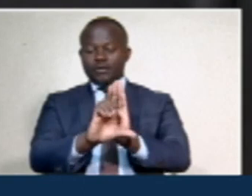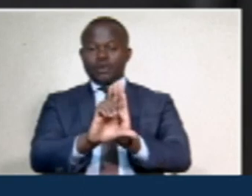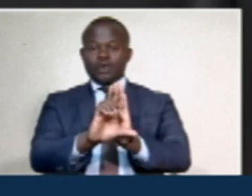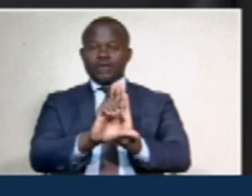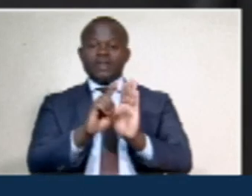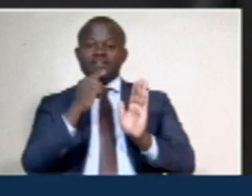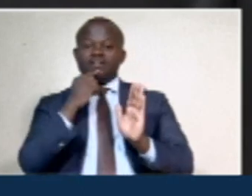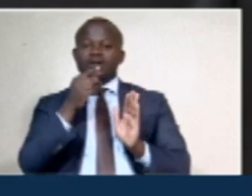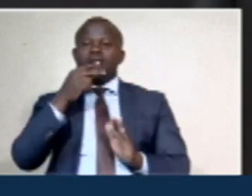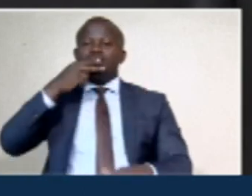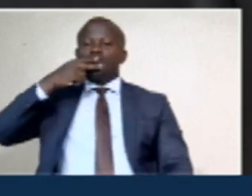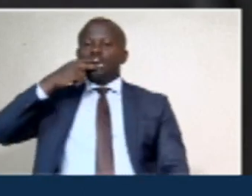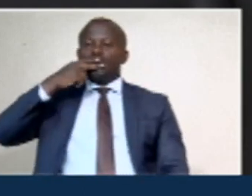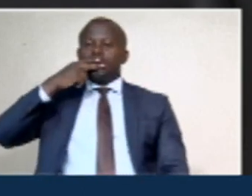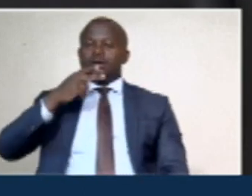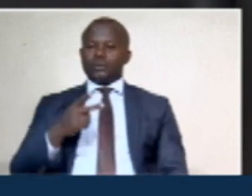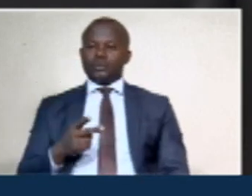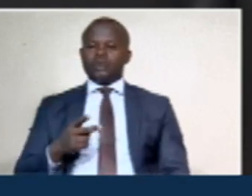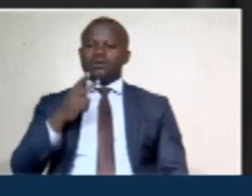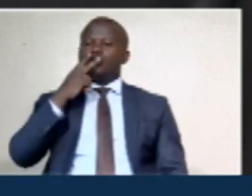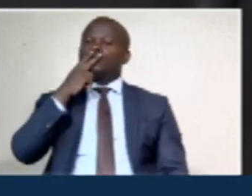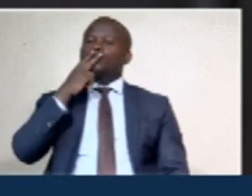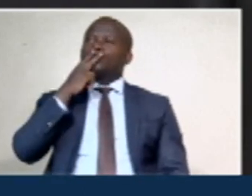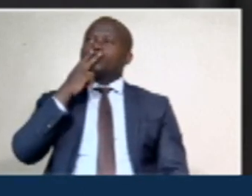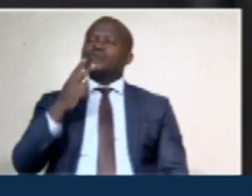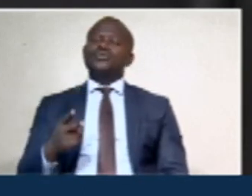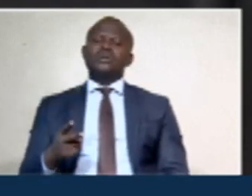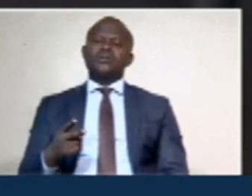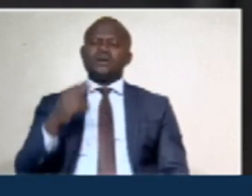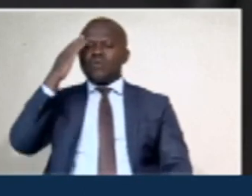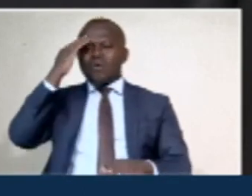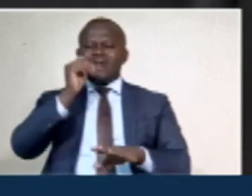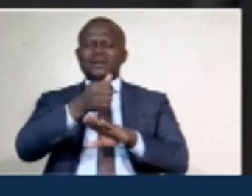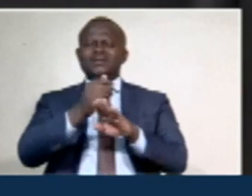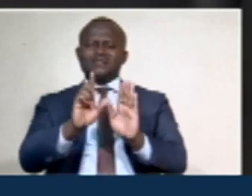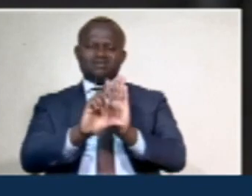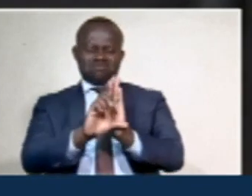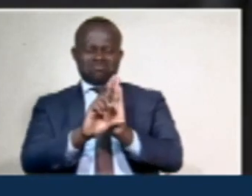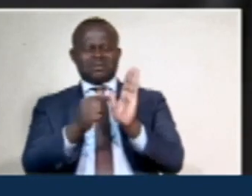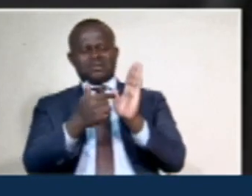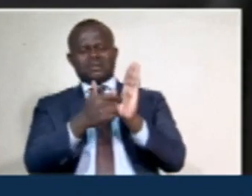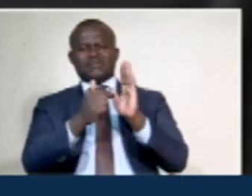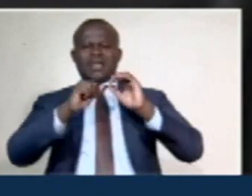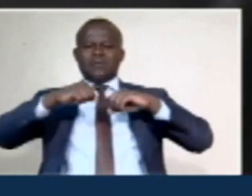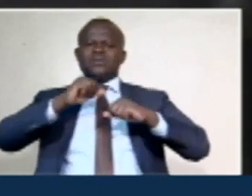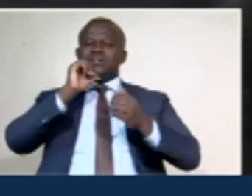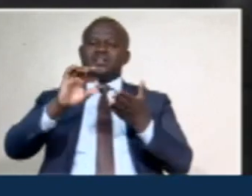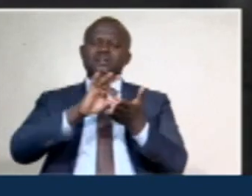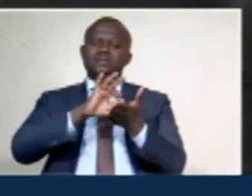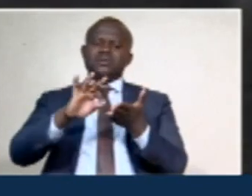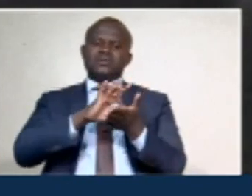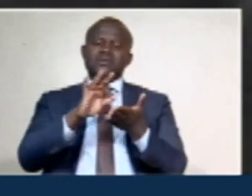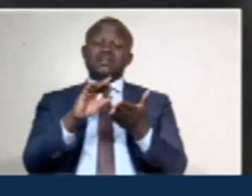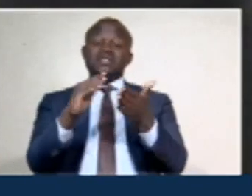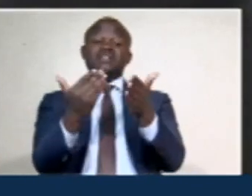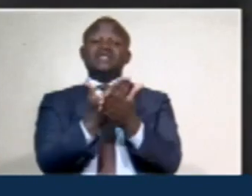ryerekeye itabi. Aba ngo kubera iki haje itegeko aya masezerano yo ntituyahite tuyasinya?